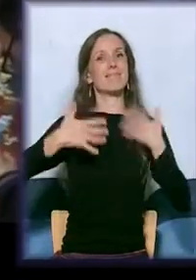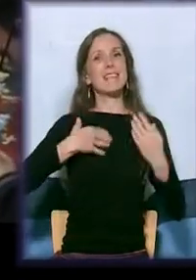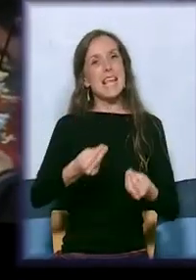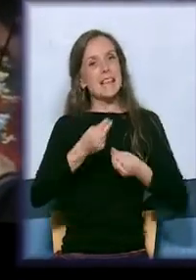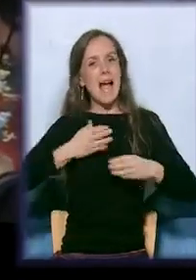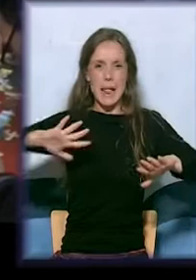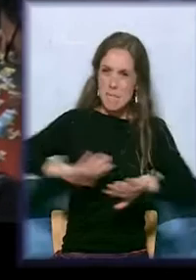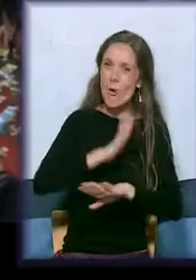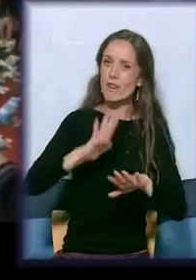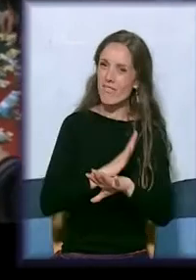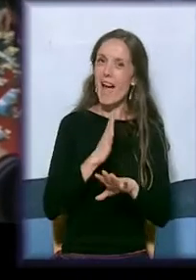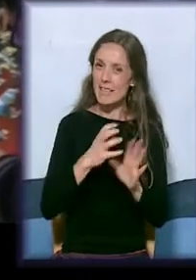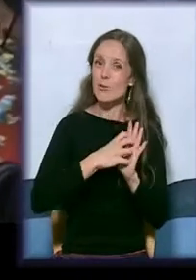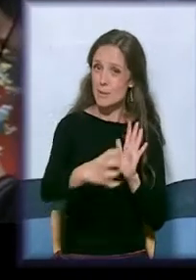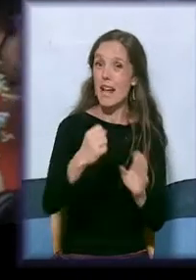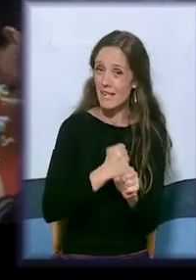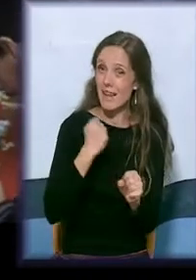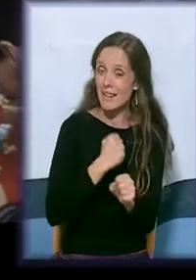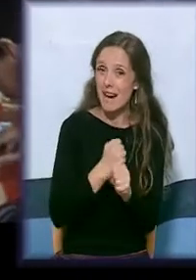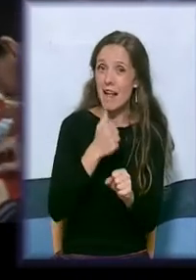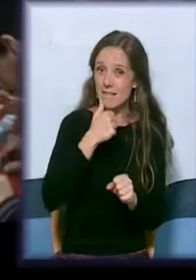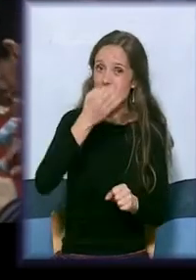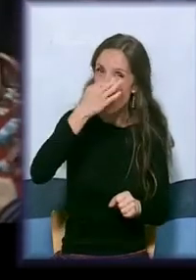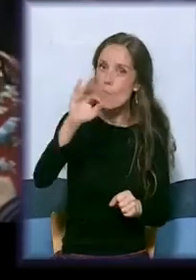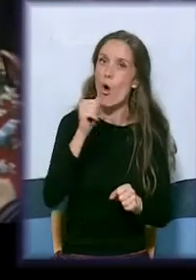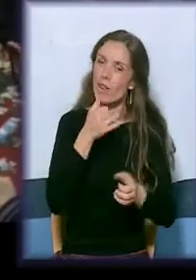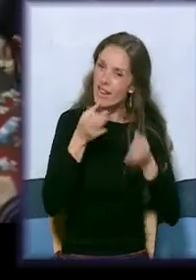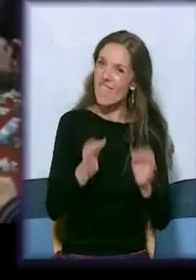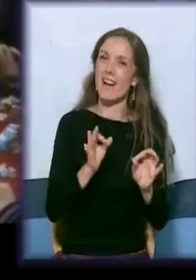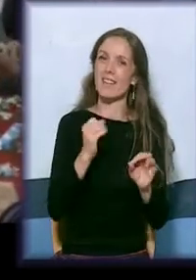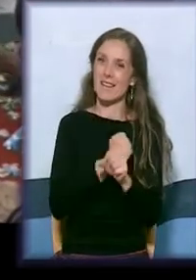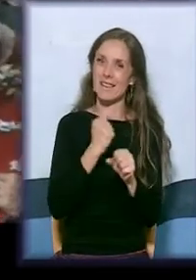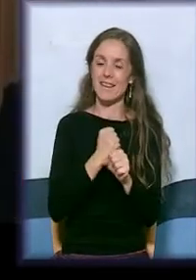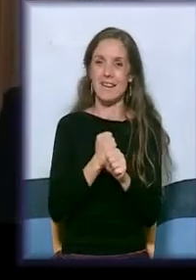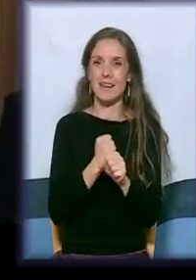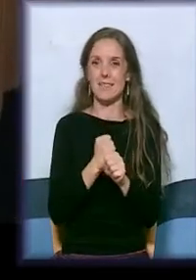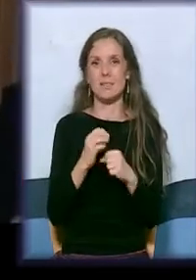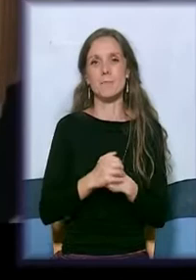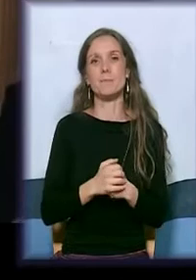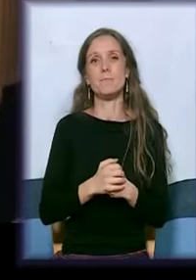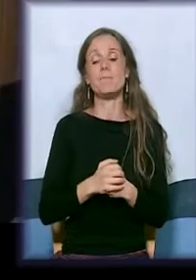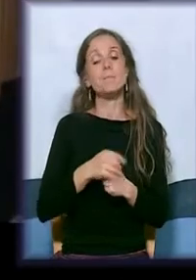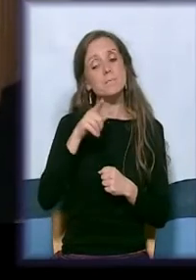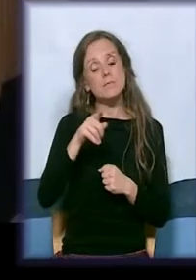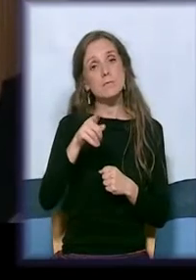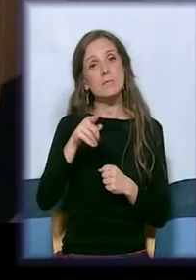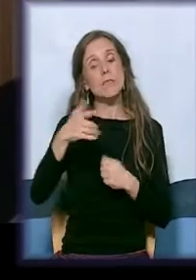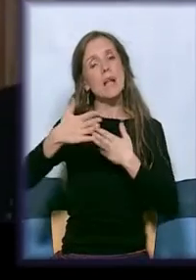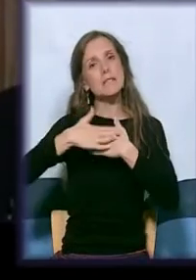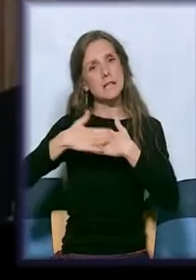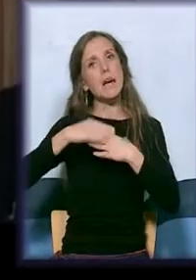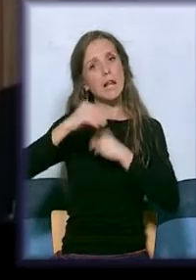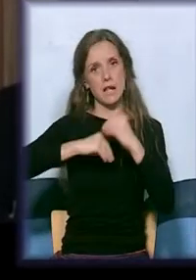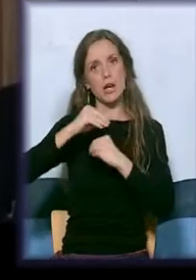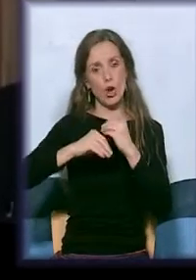za daljim radom i za boljim i mnogo kvalitetnijim radom. Ne postoji adekvatna saradnja roditelja, a pod tim podrazumevam